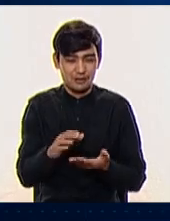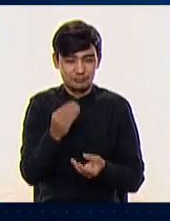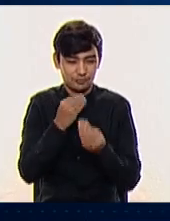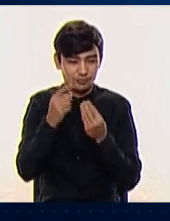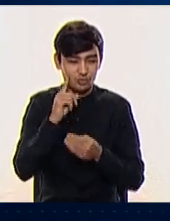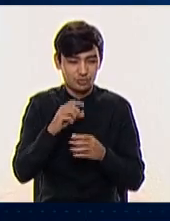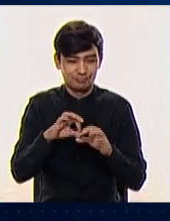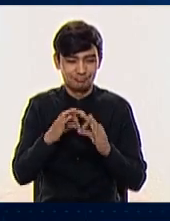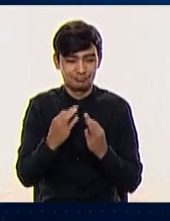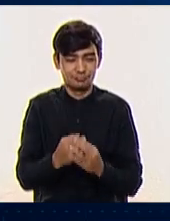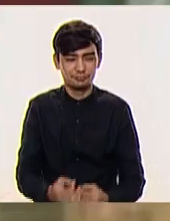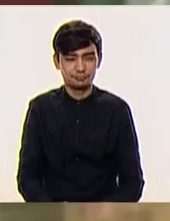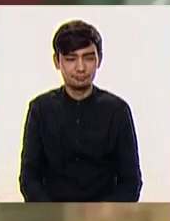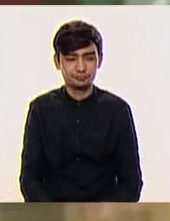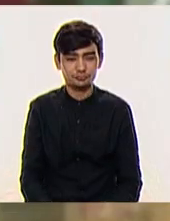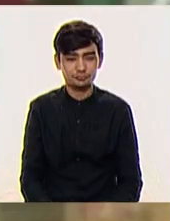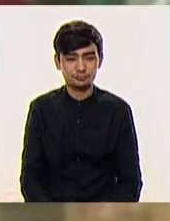вкусные пончики.